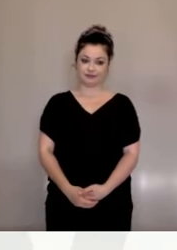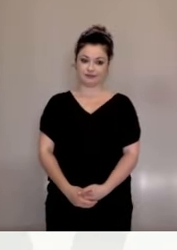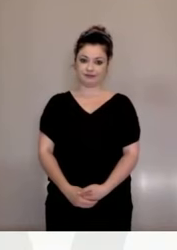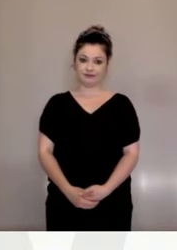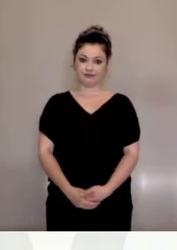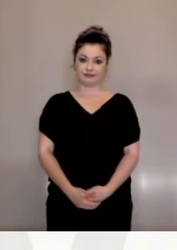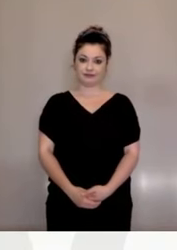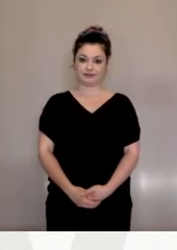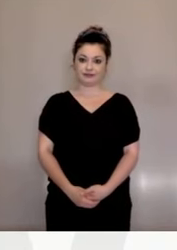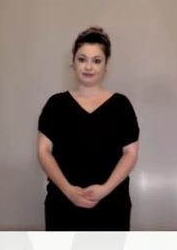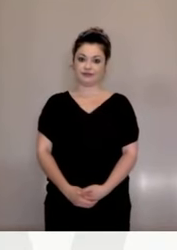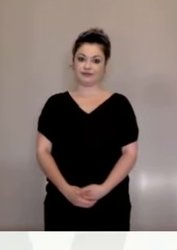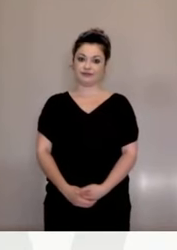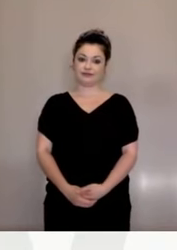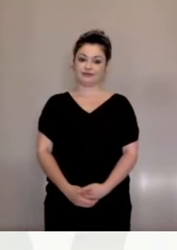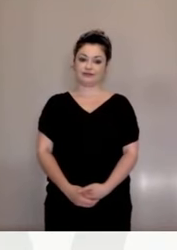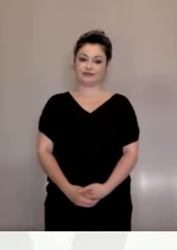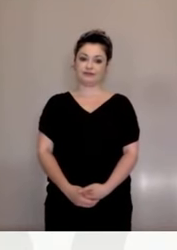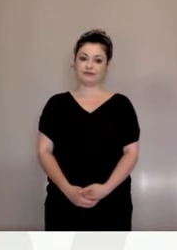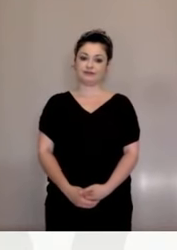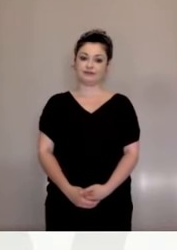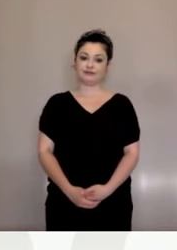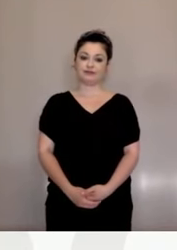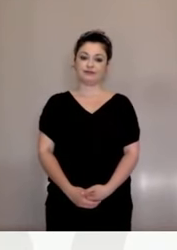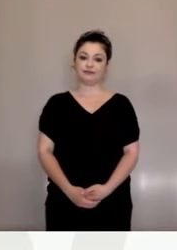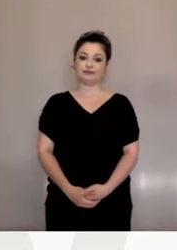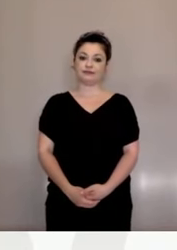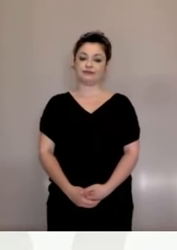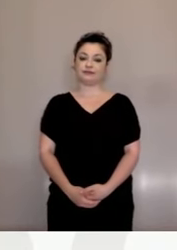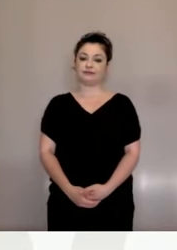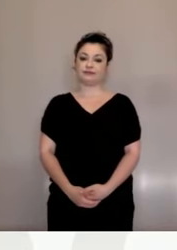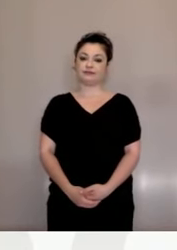comme un sens de la société?